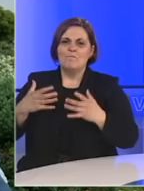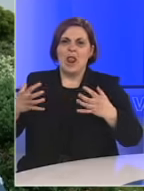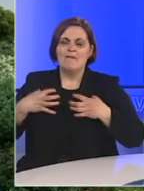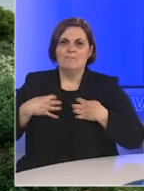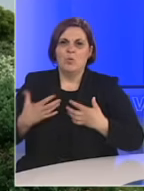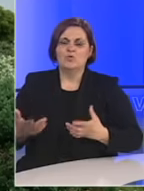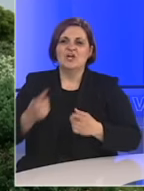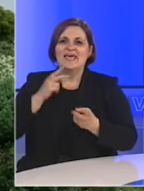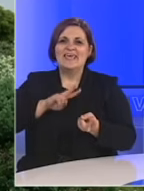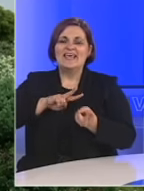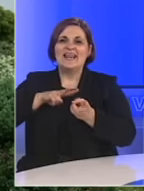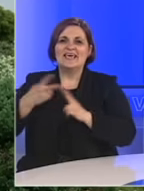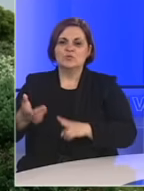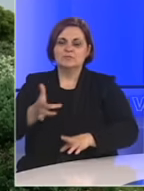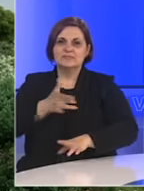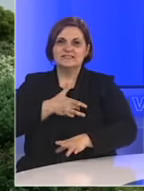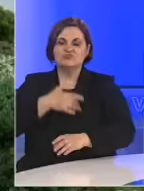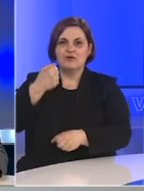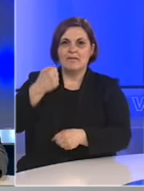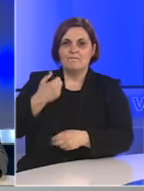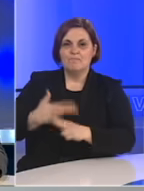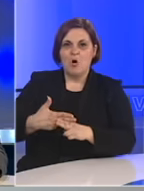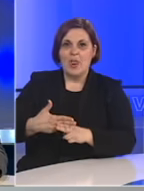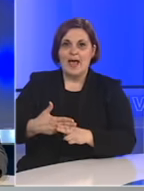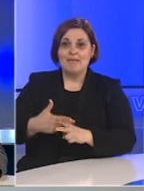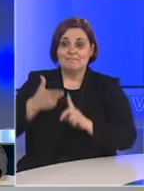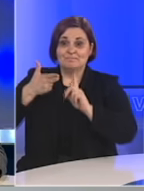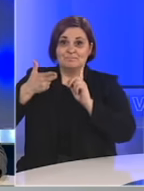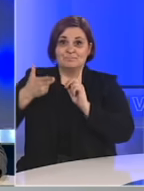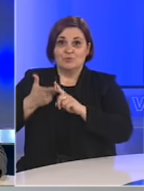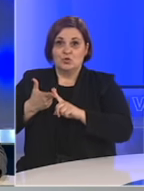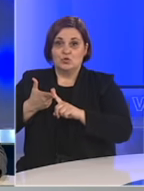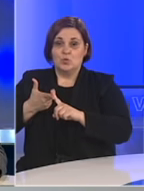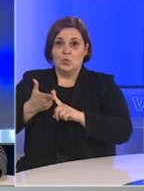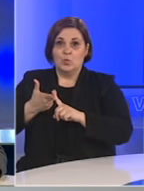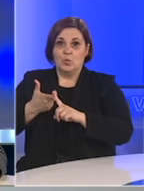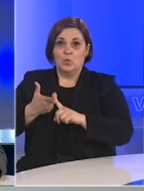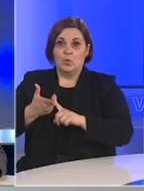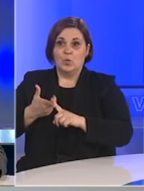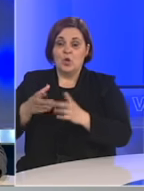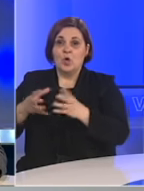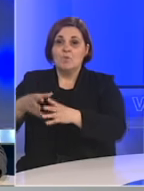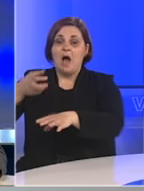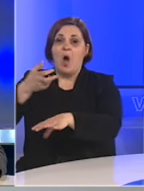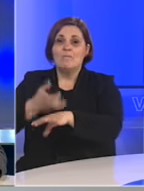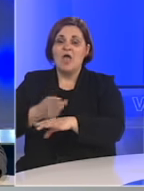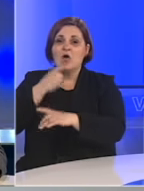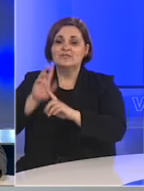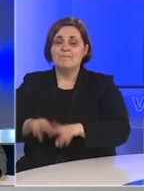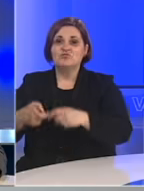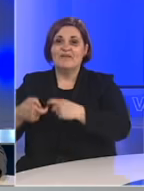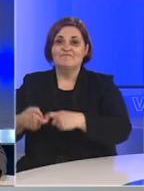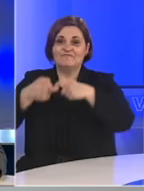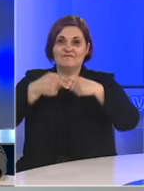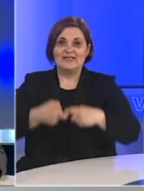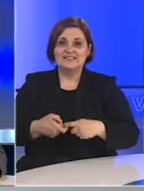pluća pa i neke druge kardiovaskularne bolesti. Druga karakteristika, odnosno druga grupa oboljenja koja se može vezivati